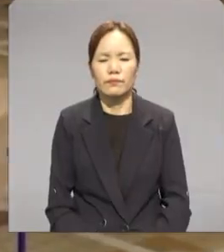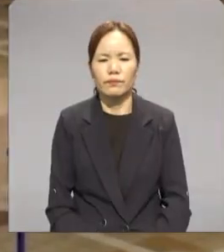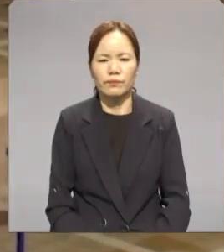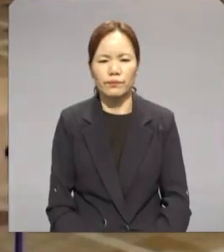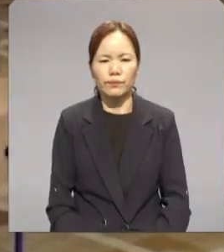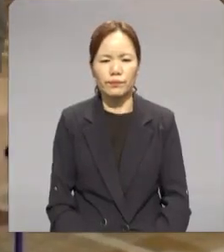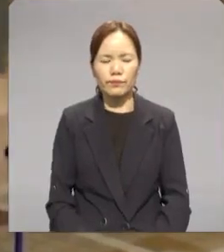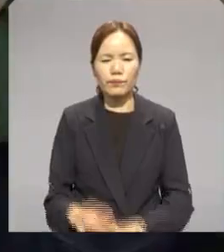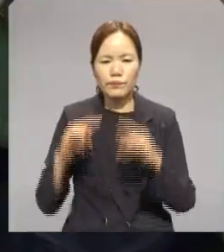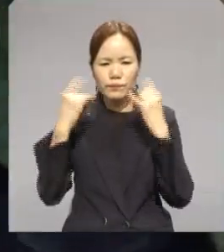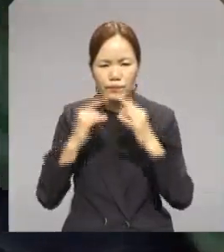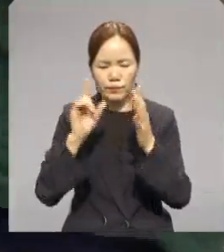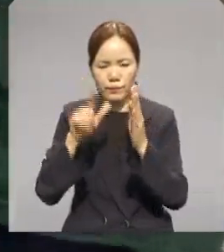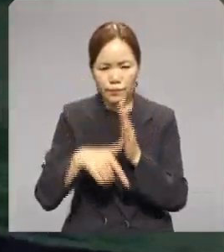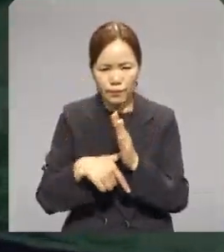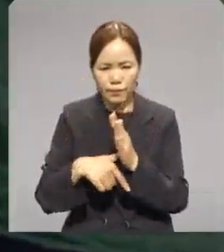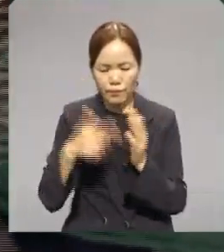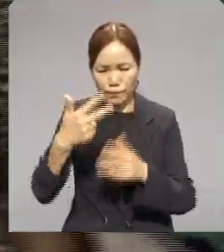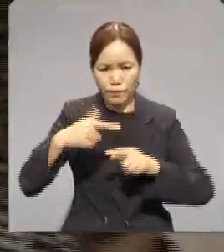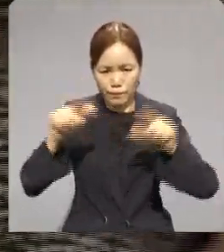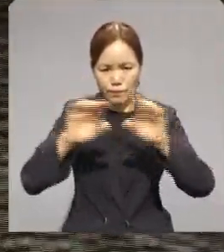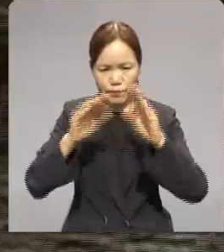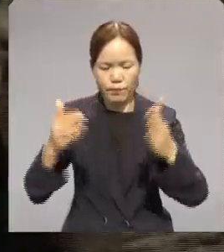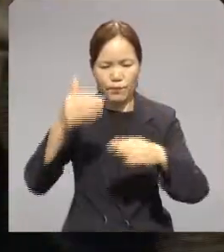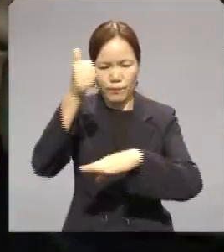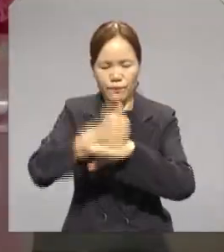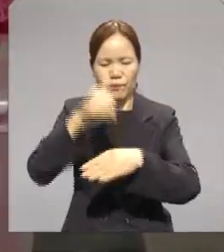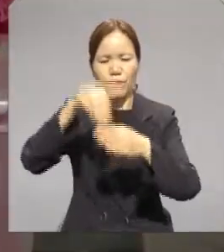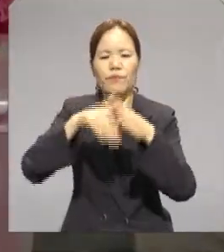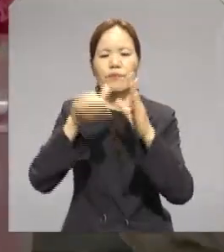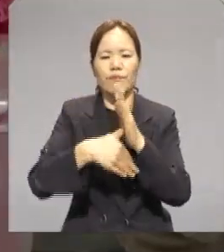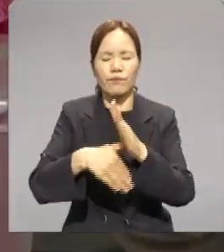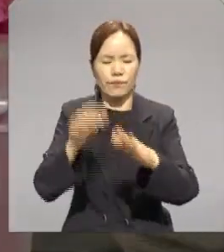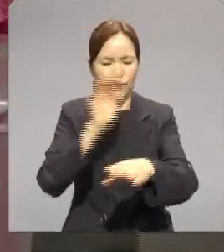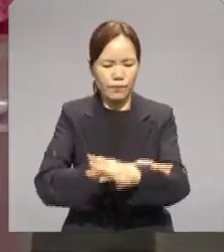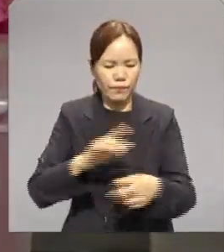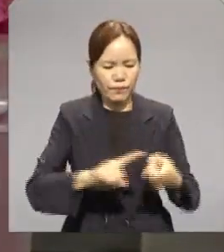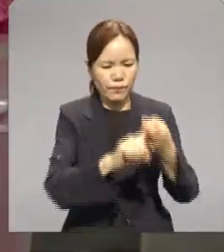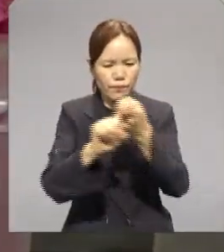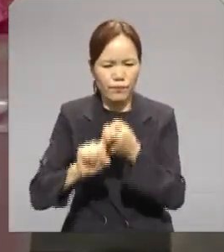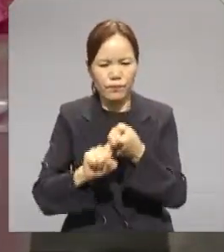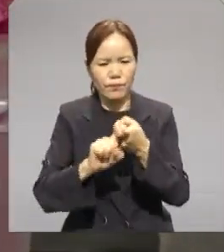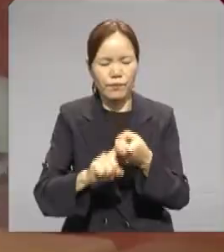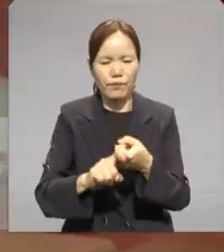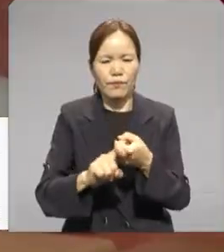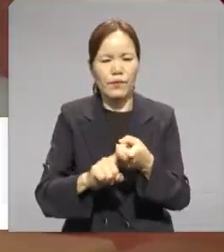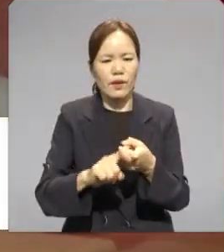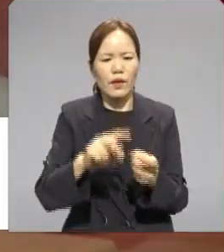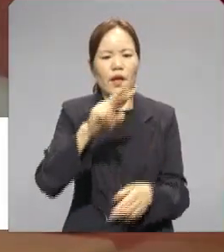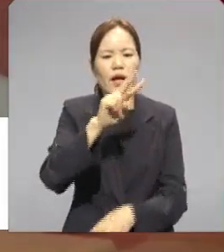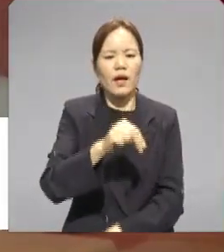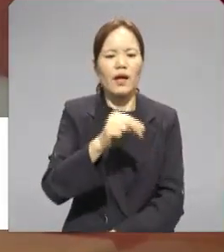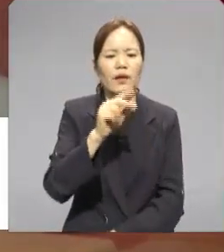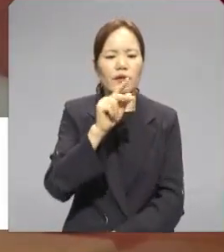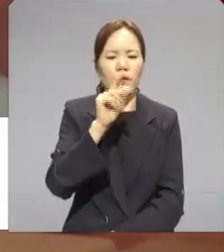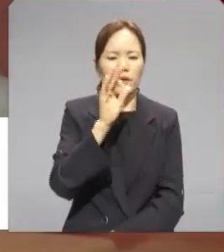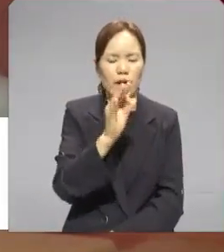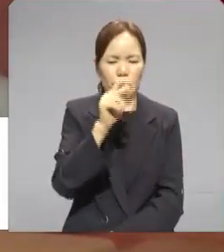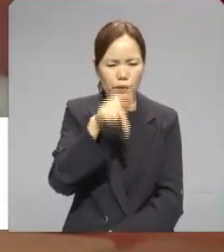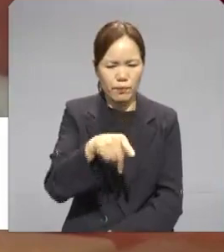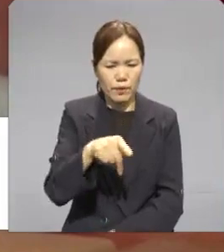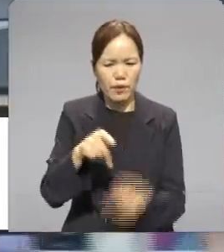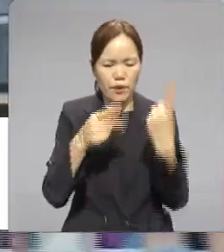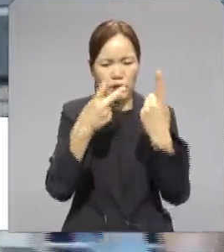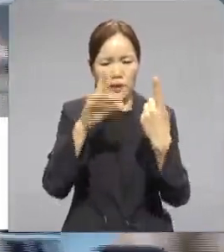현지 시간 7일 치러진 프랑스 총선 결선 투표에서 좌파 연합 정당인 신민중전선 NFP가 일당에